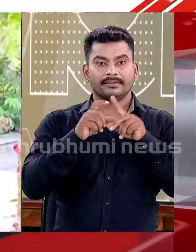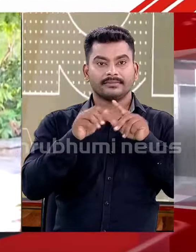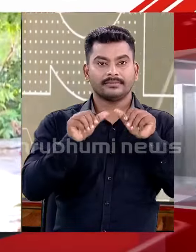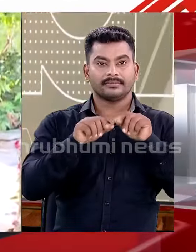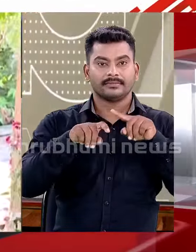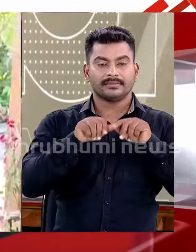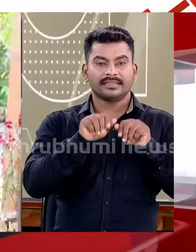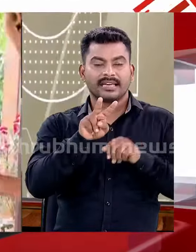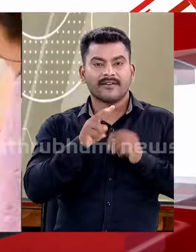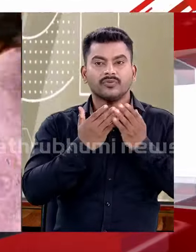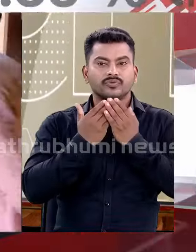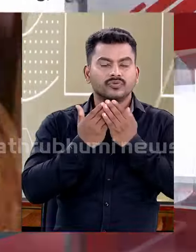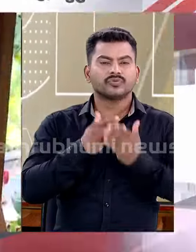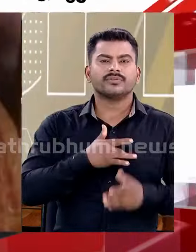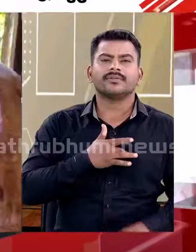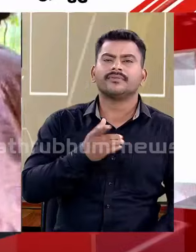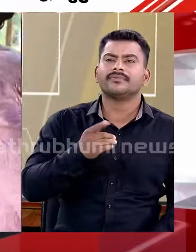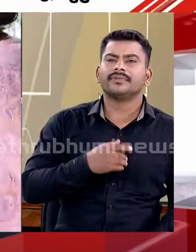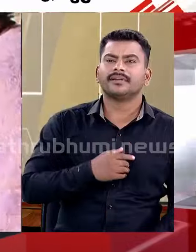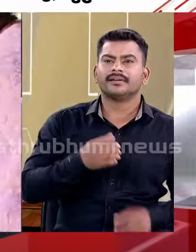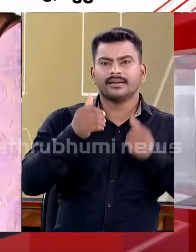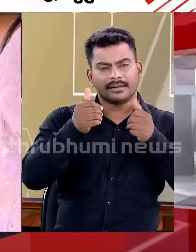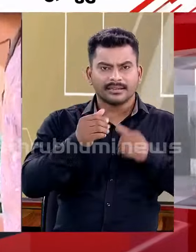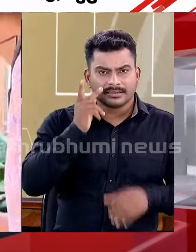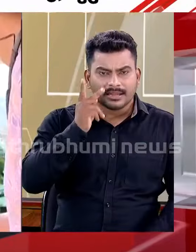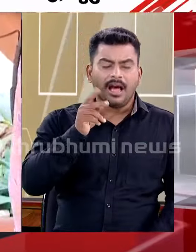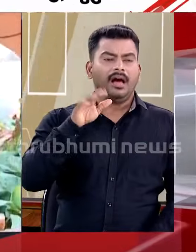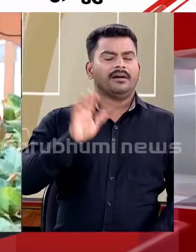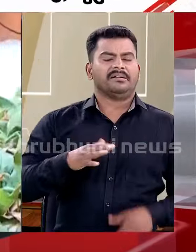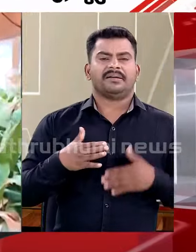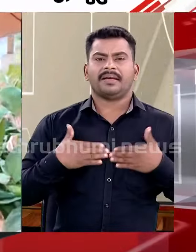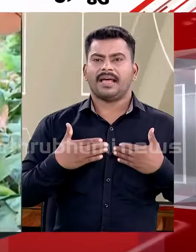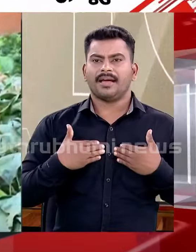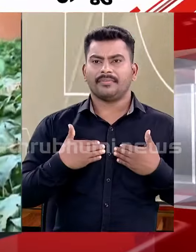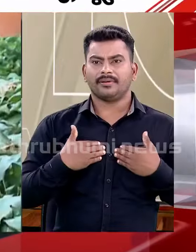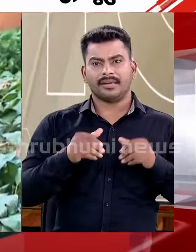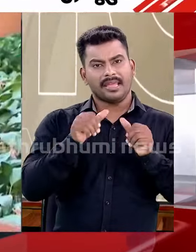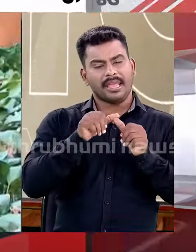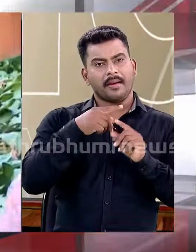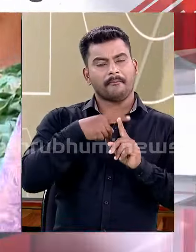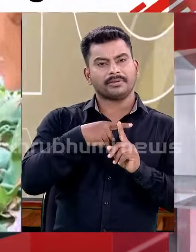നോക്കാം സന്തോഷം എന്തു തോന്നുന്നു റിസൾട്ട് അറിഞ്ഞപ്പോൾ? നല്ല സന്തോഷം. റിസൾട്ട് എങ്ങനെയാ? ഫുൾ A+.